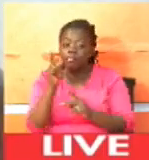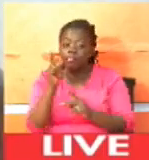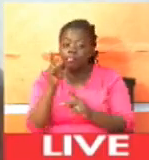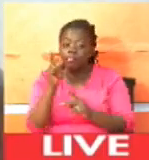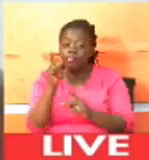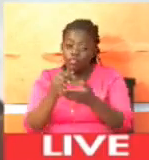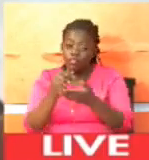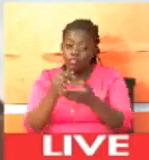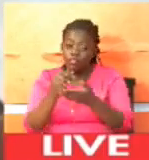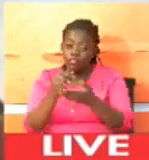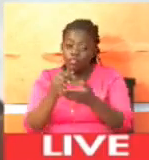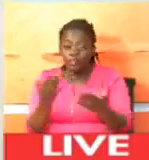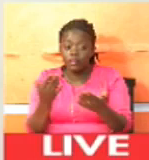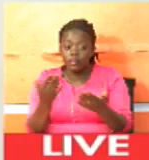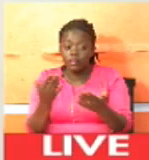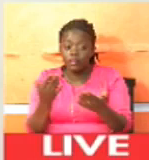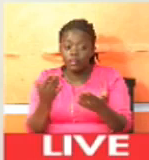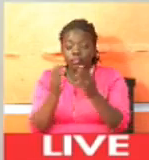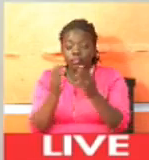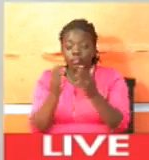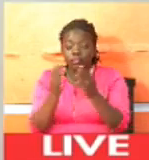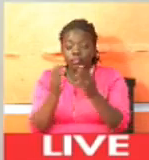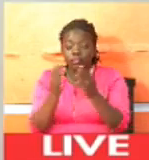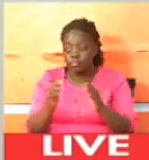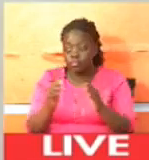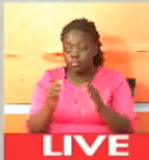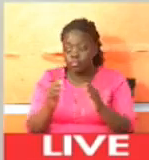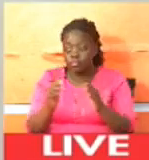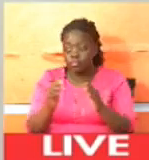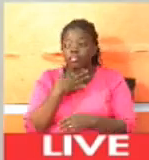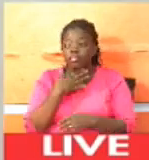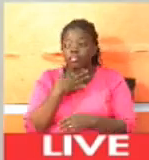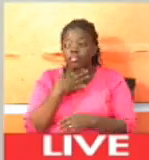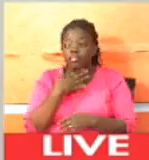baagumuzikizzaako nga kati asaba bwenkanya. Neetaaga bwenkanya